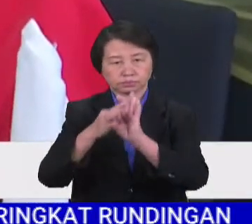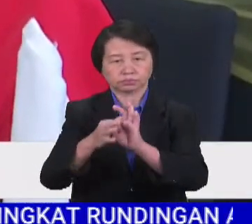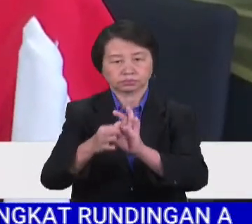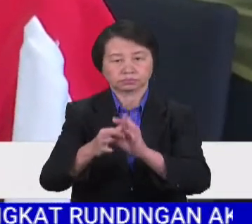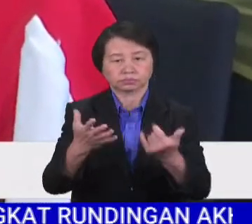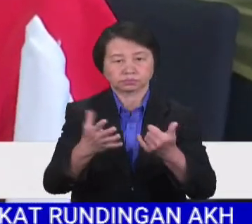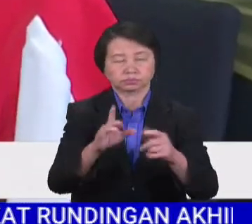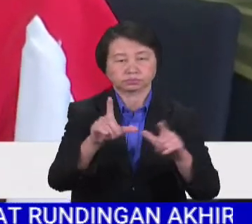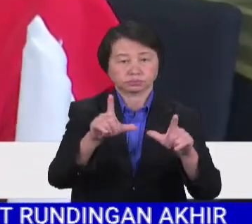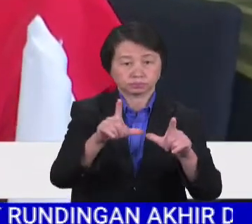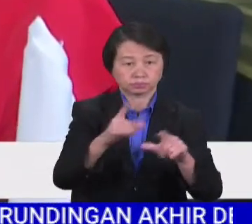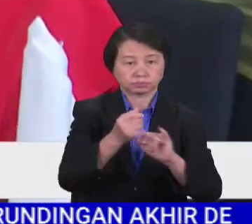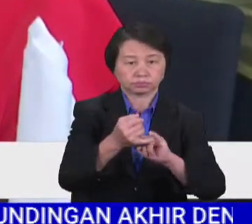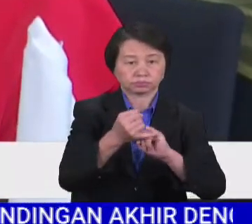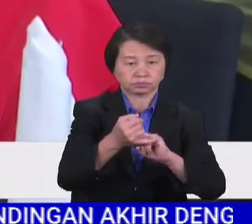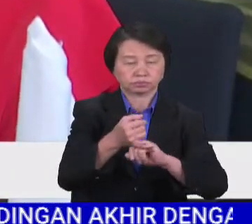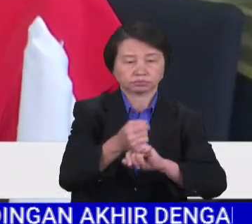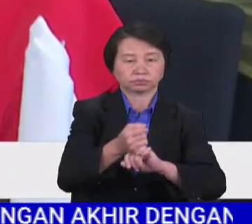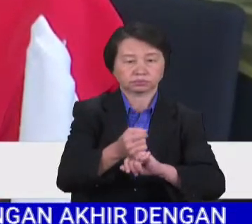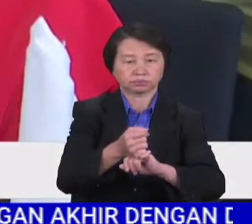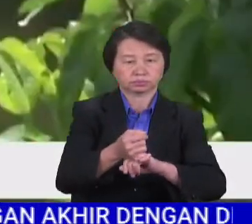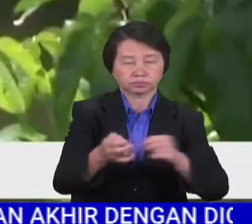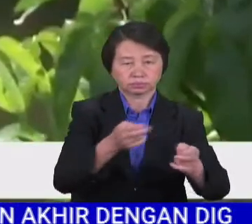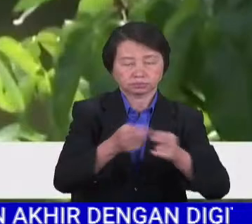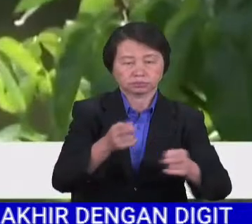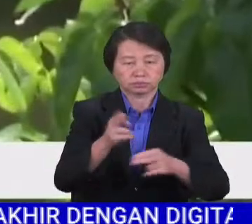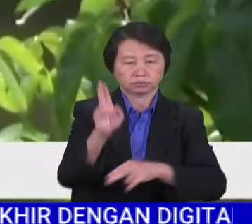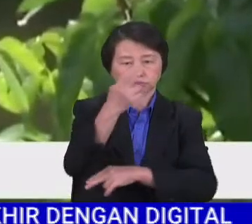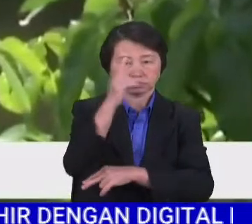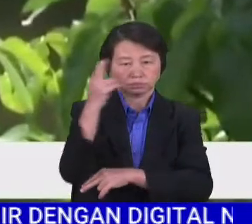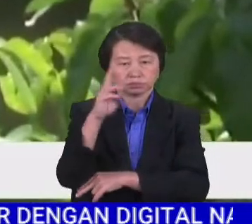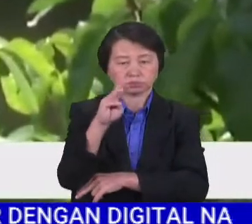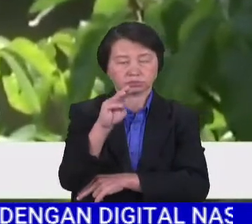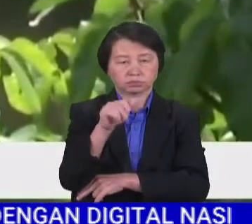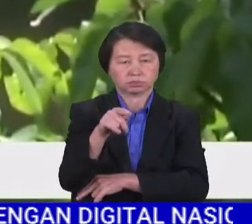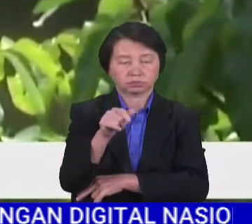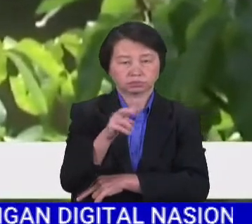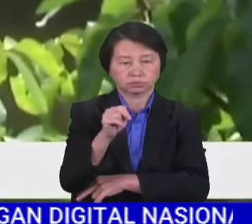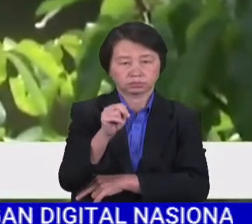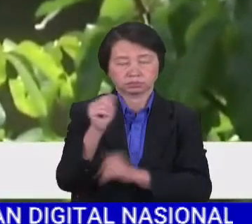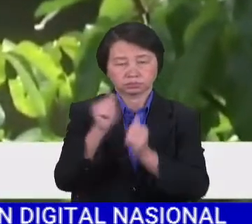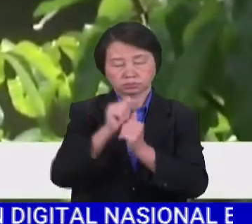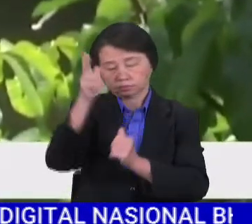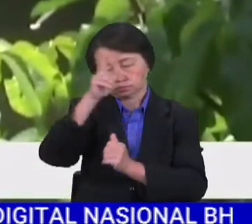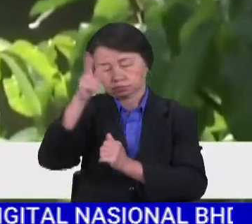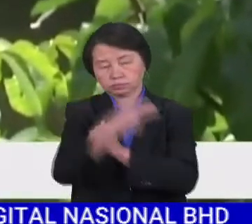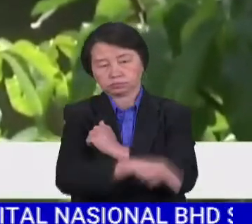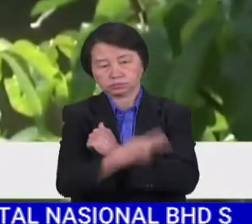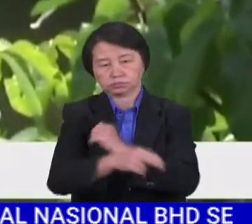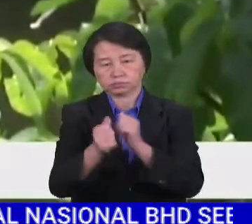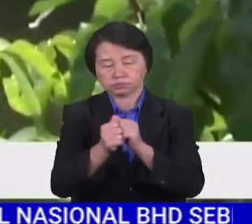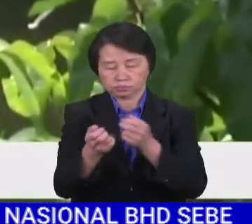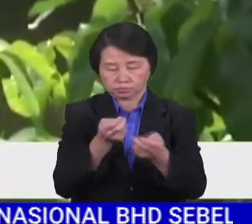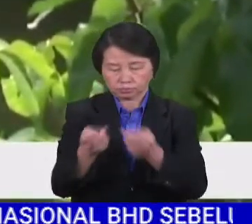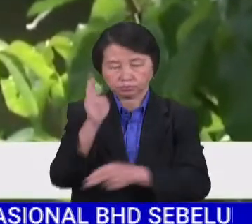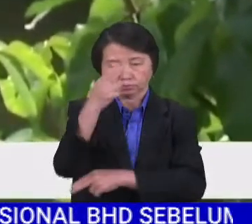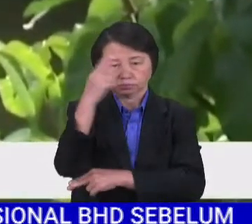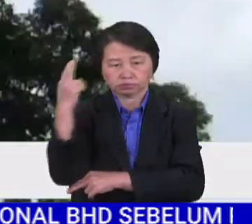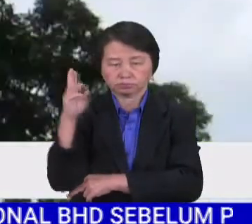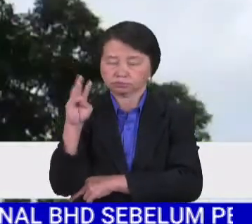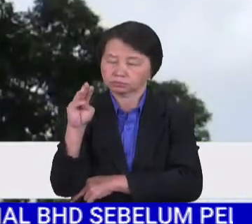antara penelitian perjanjian lisensi pengurusan hutan mampan dengan kerajaan Negeri selaras dengan visi pengurusan hutan